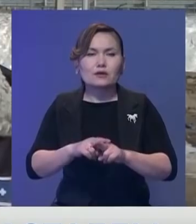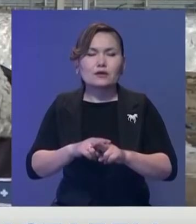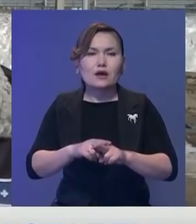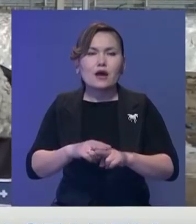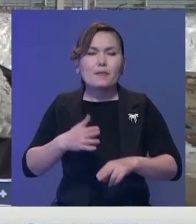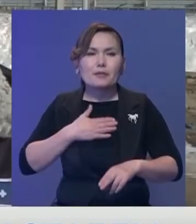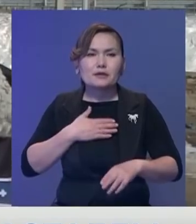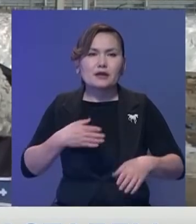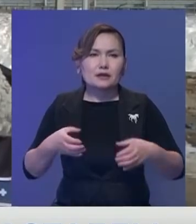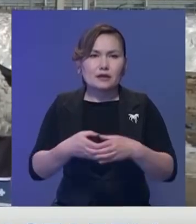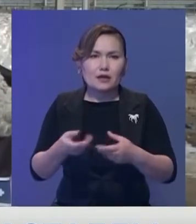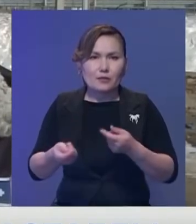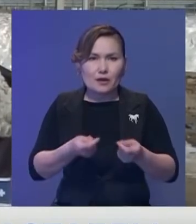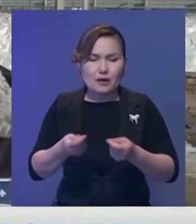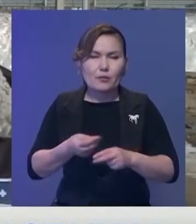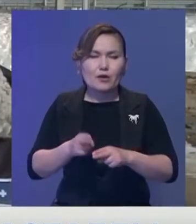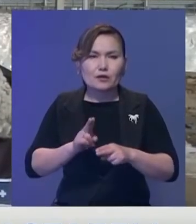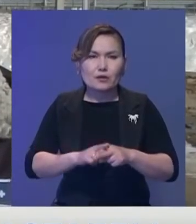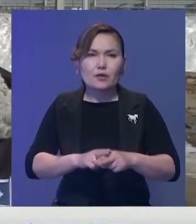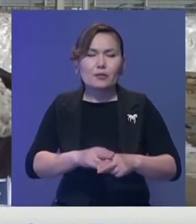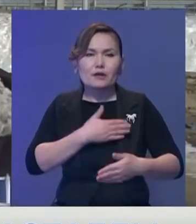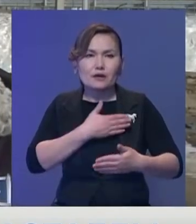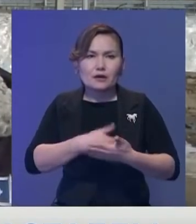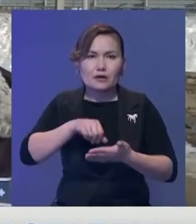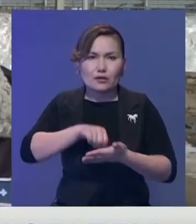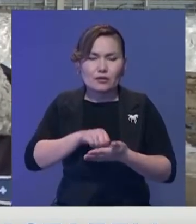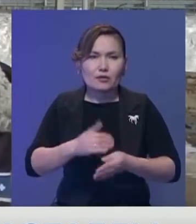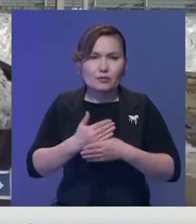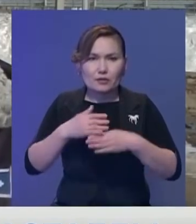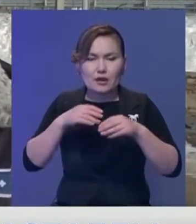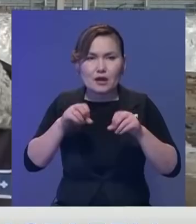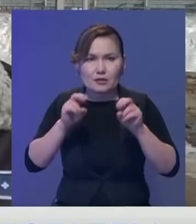біздің департаменттің төтенше жағдай департаментінің күштері жіберіледі.